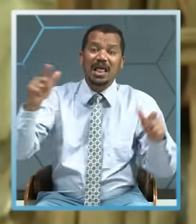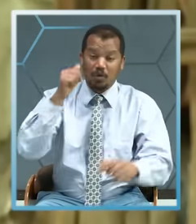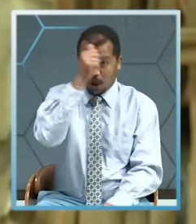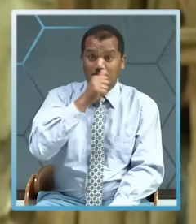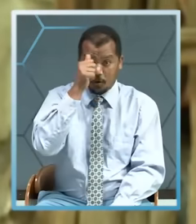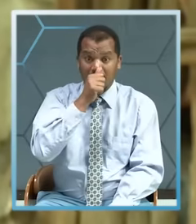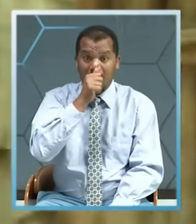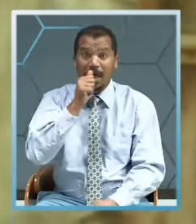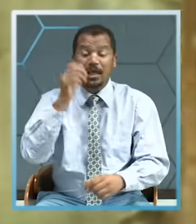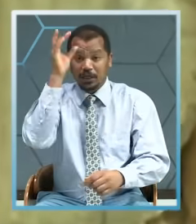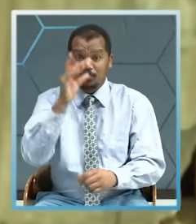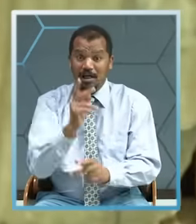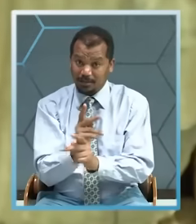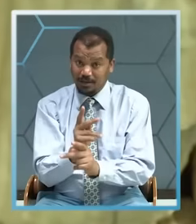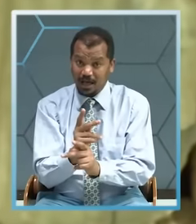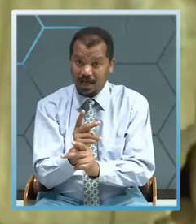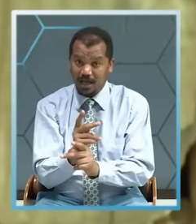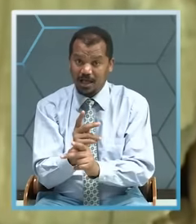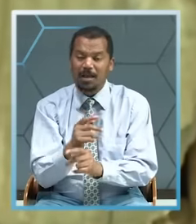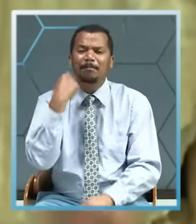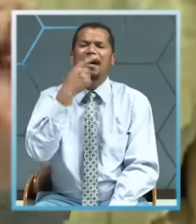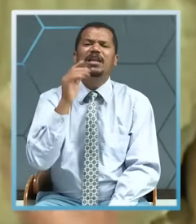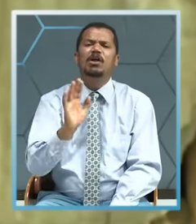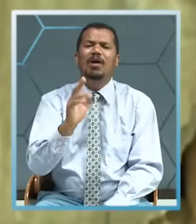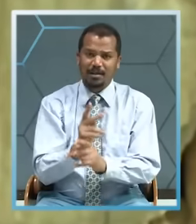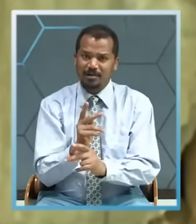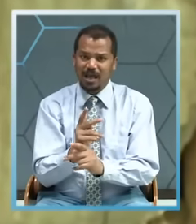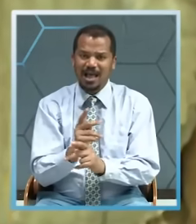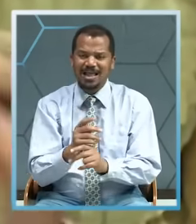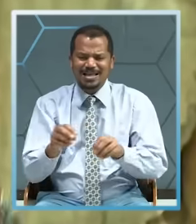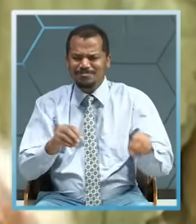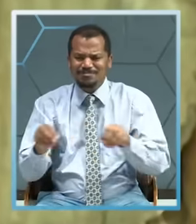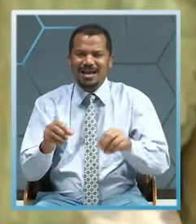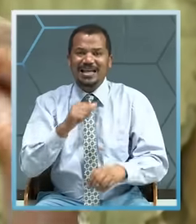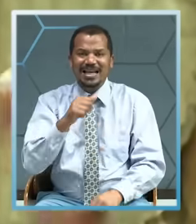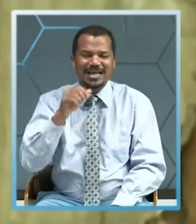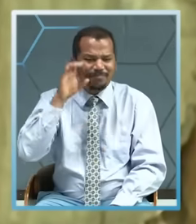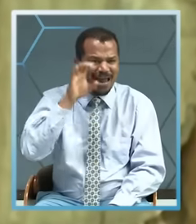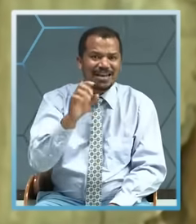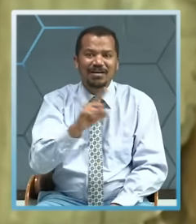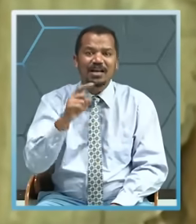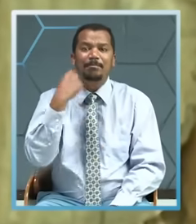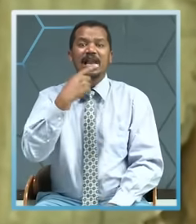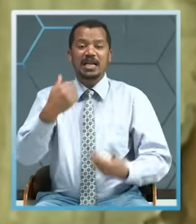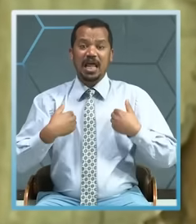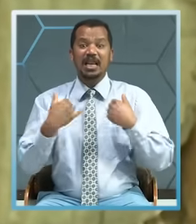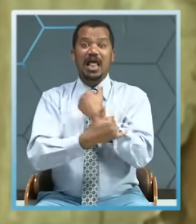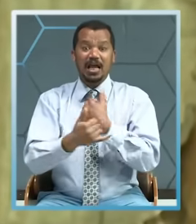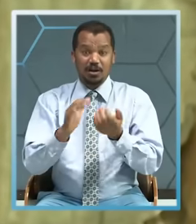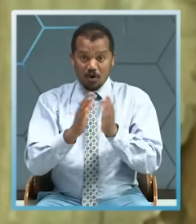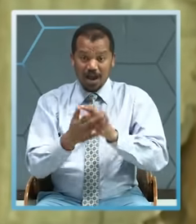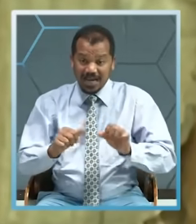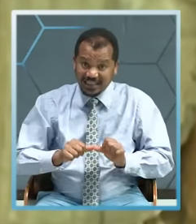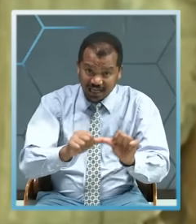ለታላቋ ኢትዮጵያ ክብራን ተበቃ ማንነቷን ተበቃ የማይነቀነቅ የማይደፈር ማንነት ያላት ሀገር